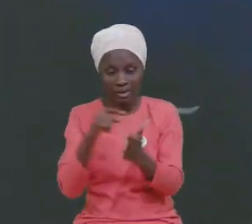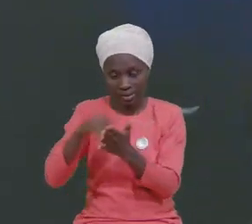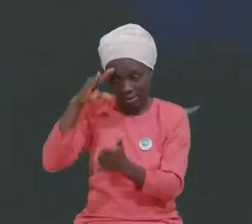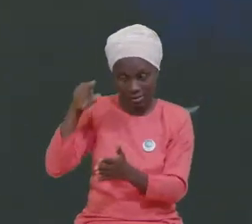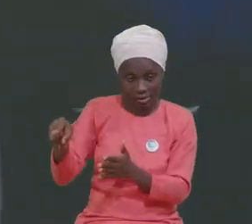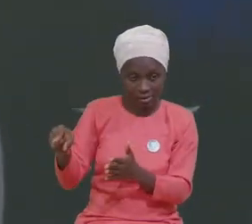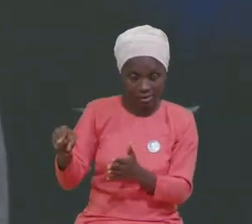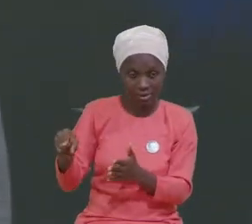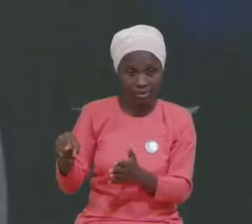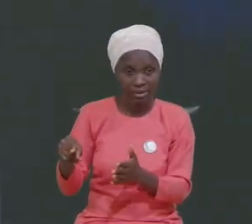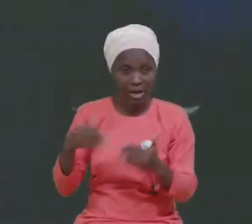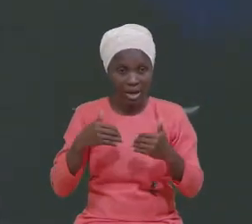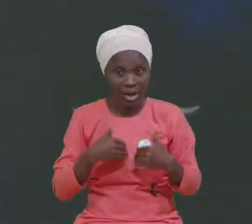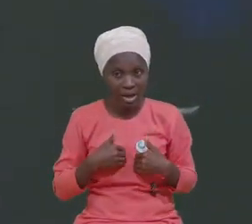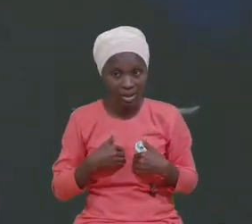cet homme-là